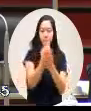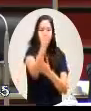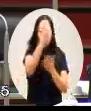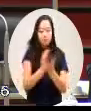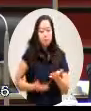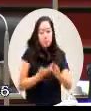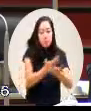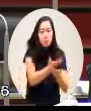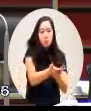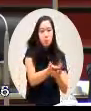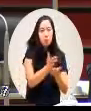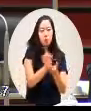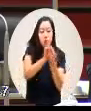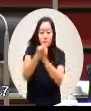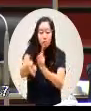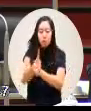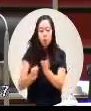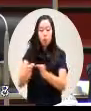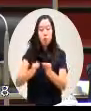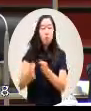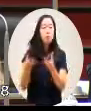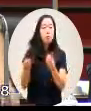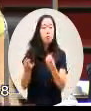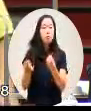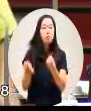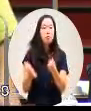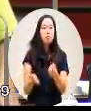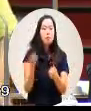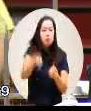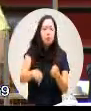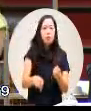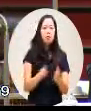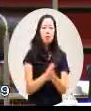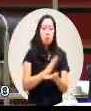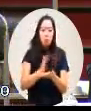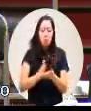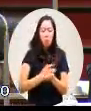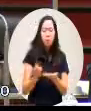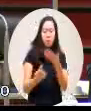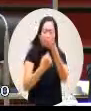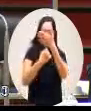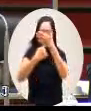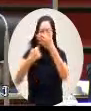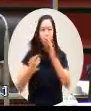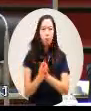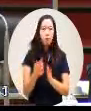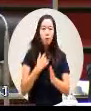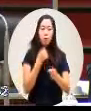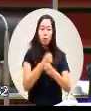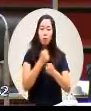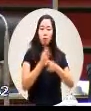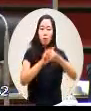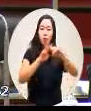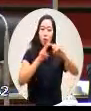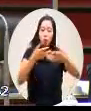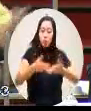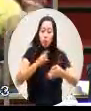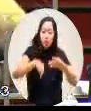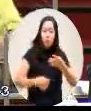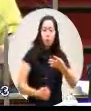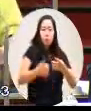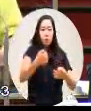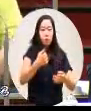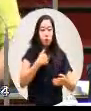咧当做生意咧赚钱呢，啊！这种阿咧加批，阮阿哥做董事长，啊！我有代志，我嘛是